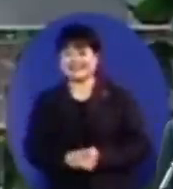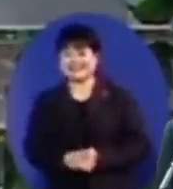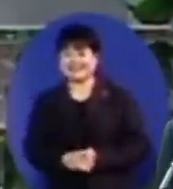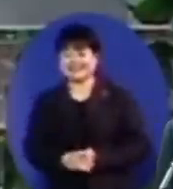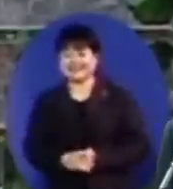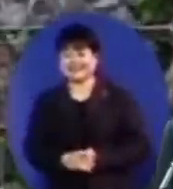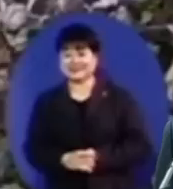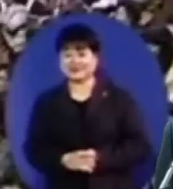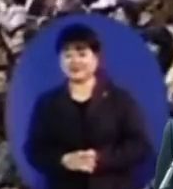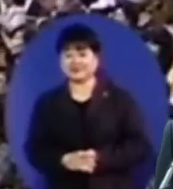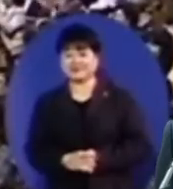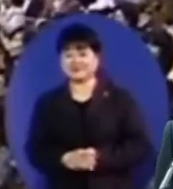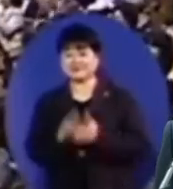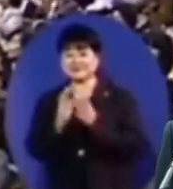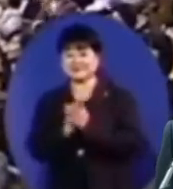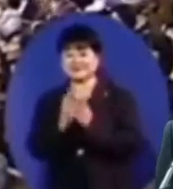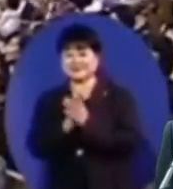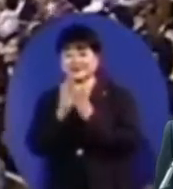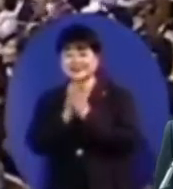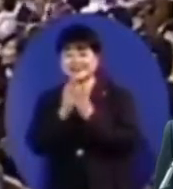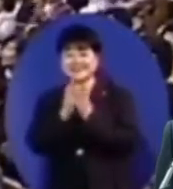능력이.